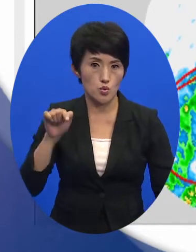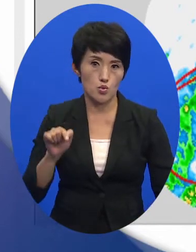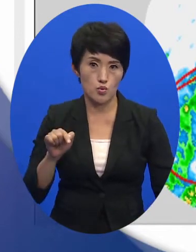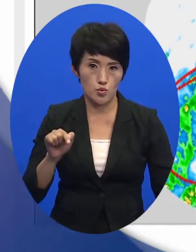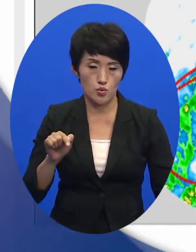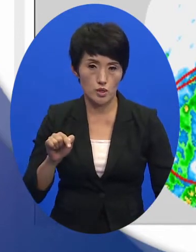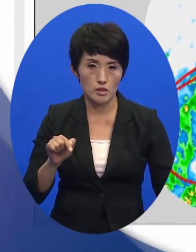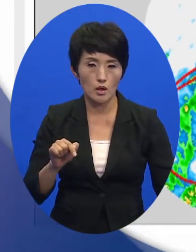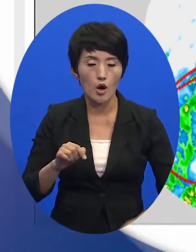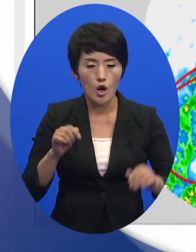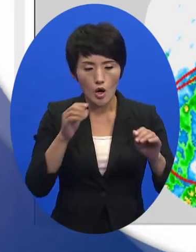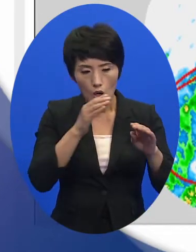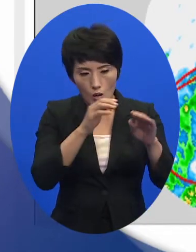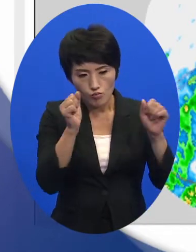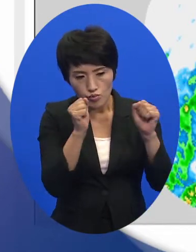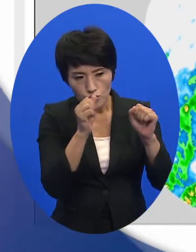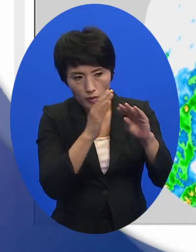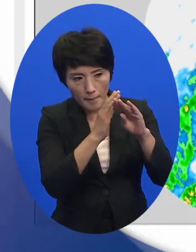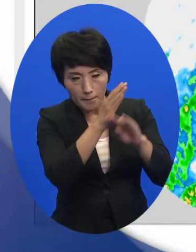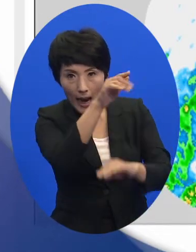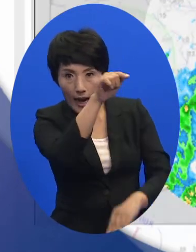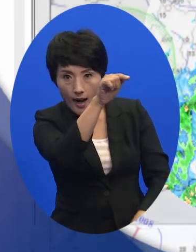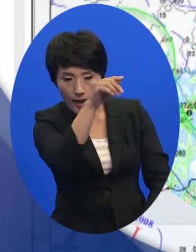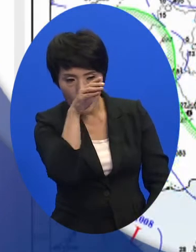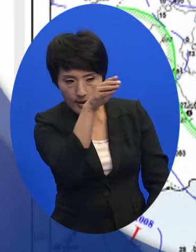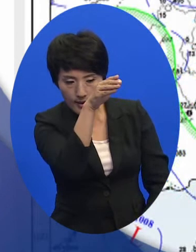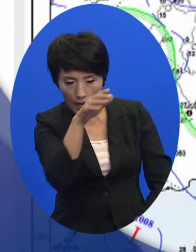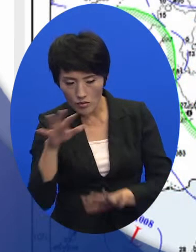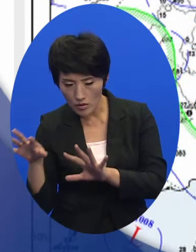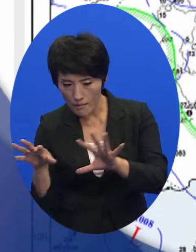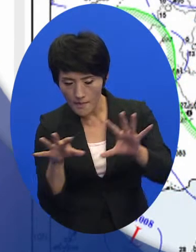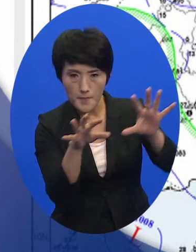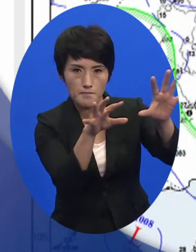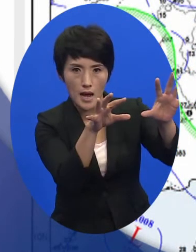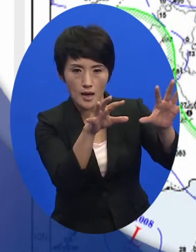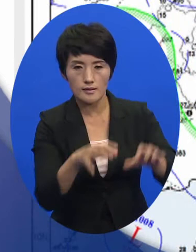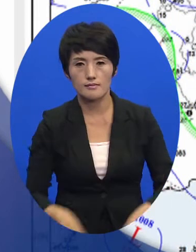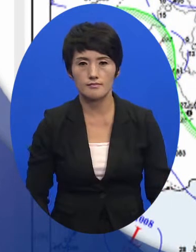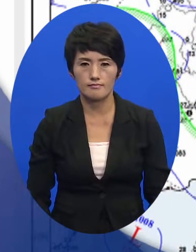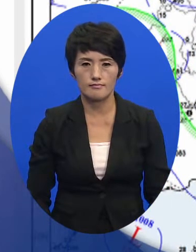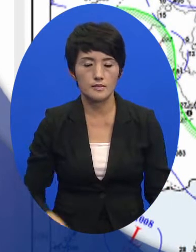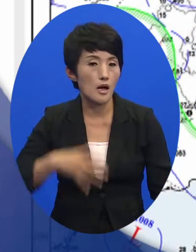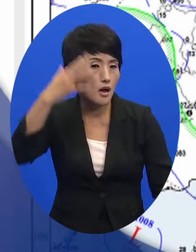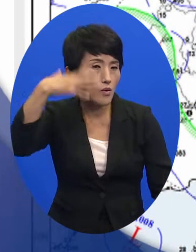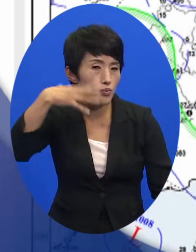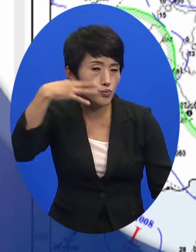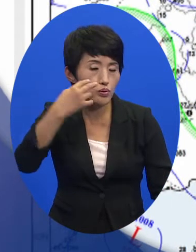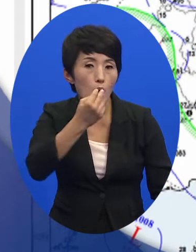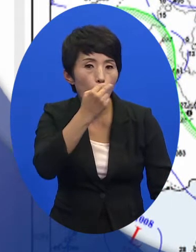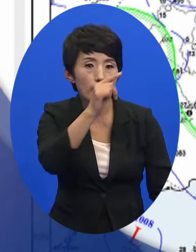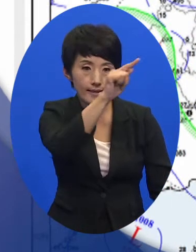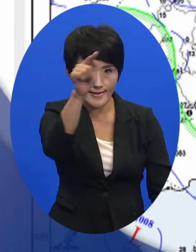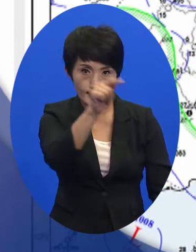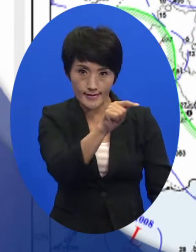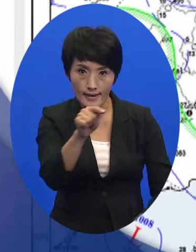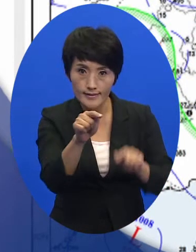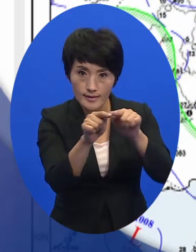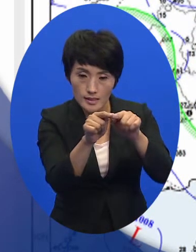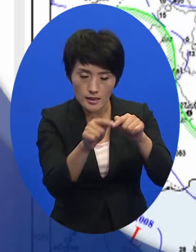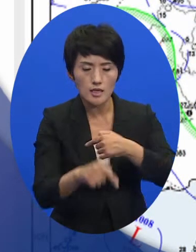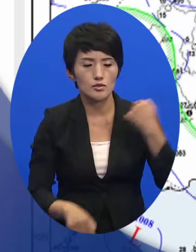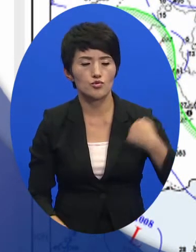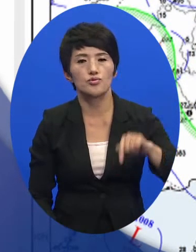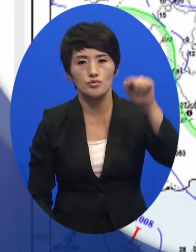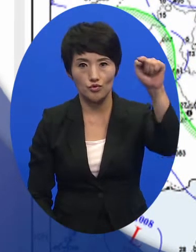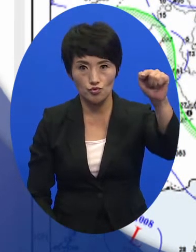복동 진 하고 있는 상태입니다 아열대 제트가 중국 남부에서 연해주 쪽으로 남보기